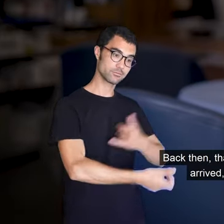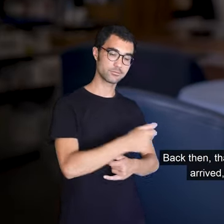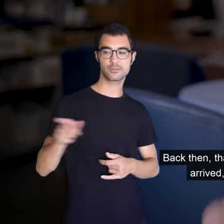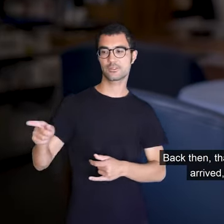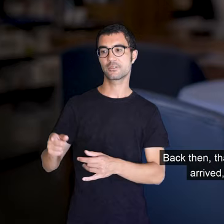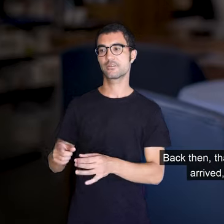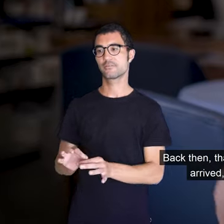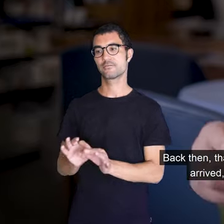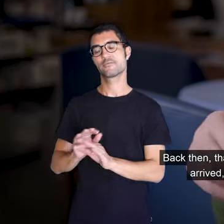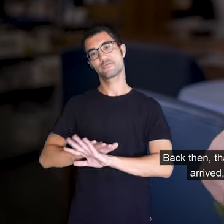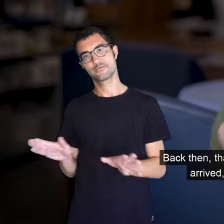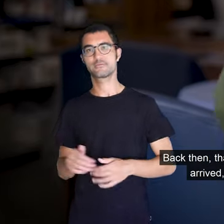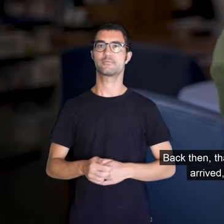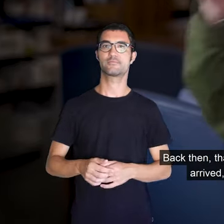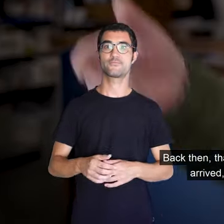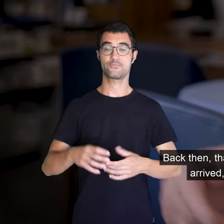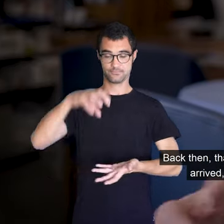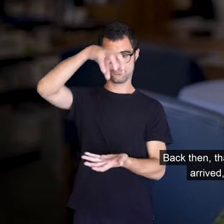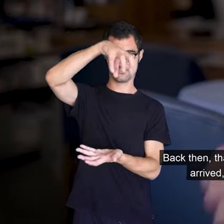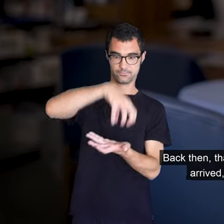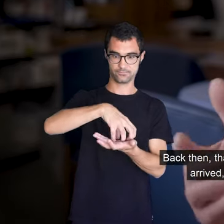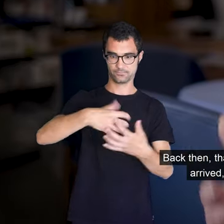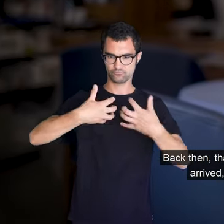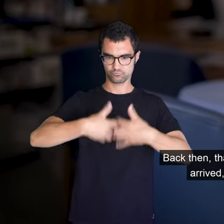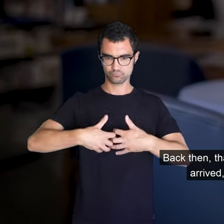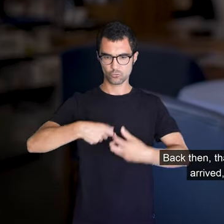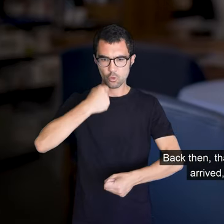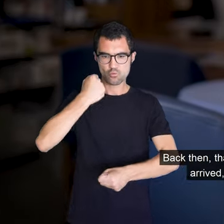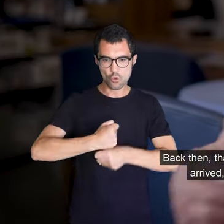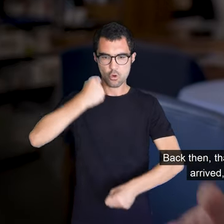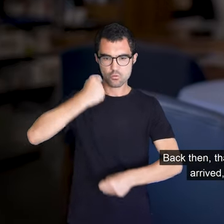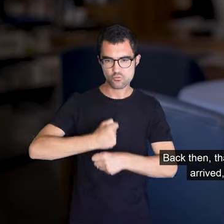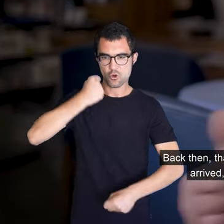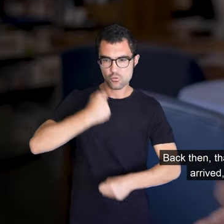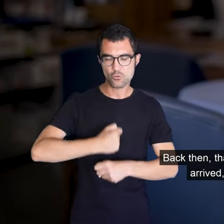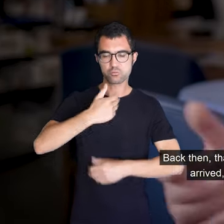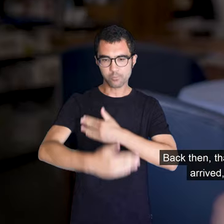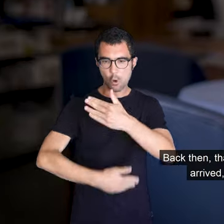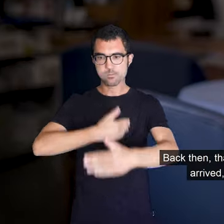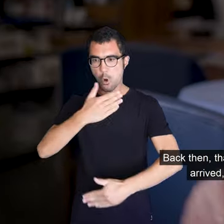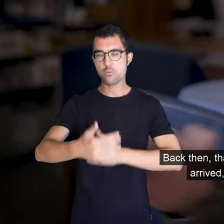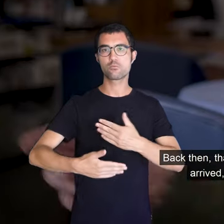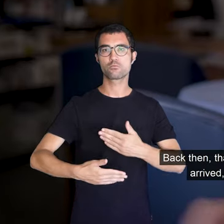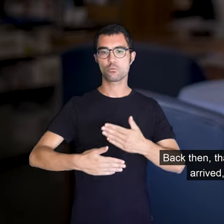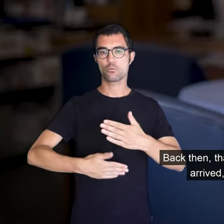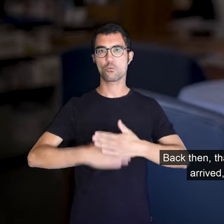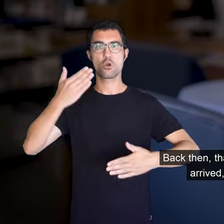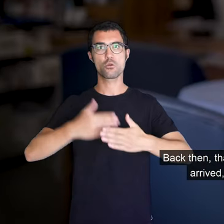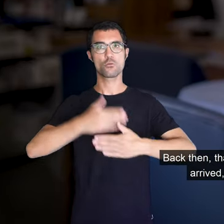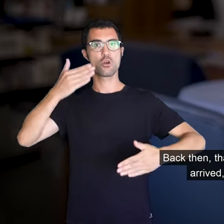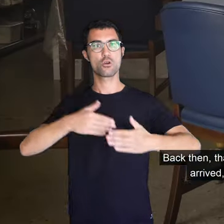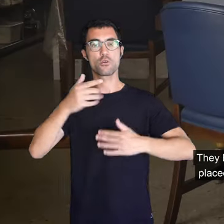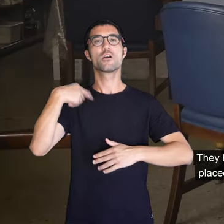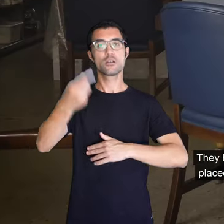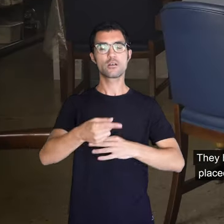les maquinilles i llavors ja en feren d'hidràuliques, que més modernes, i així començà la